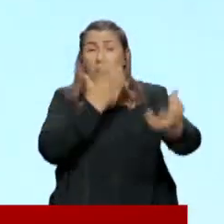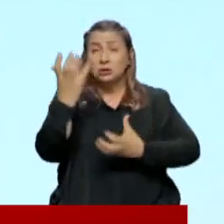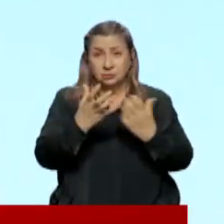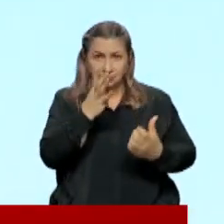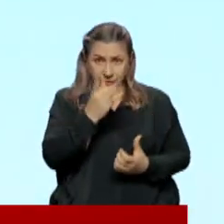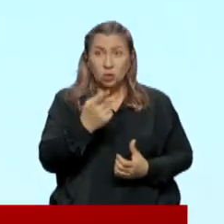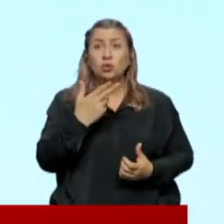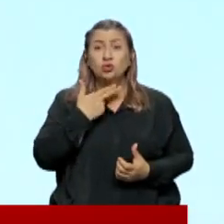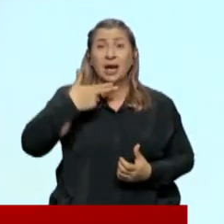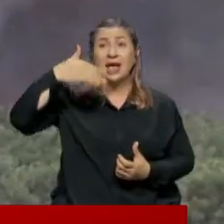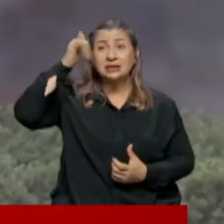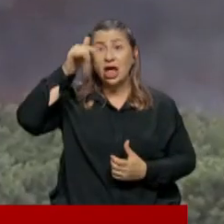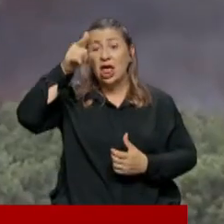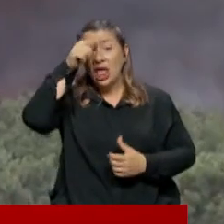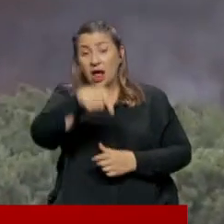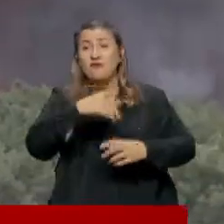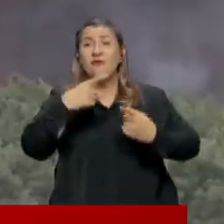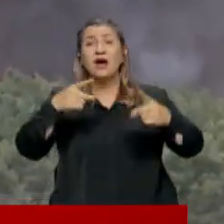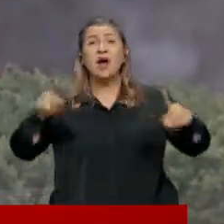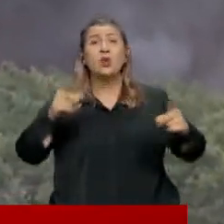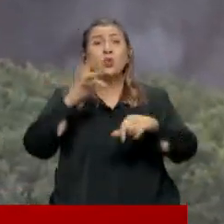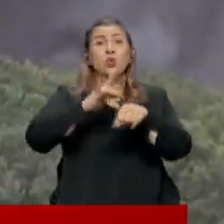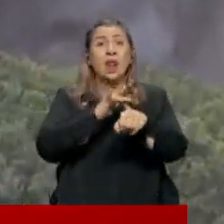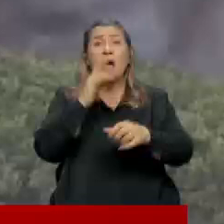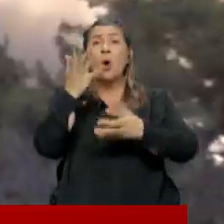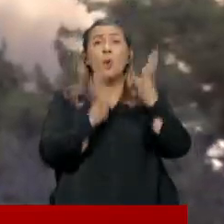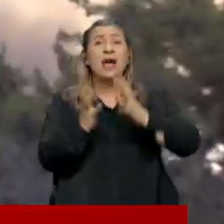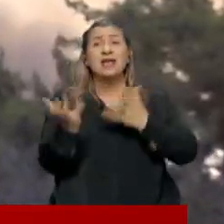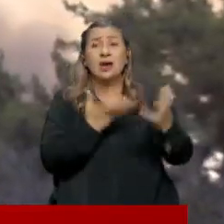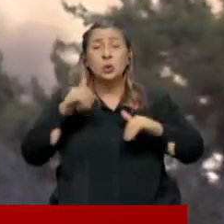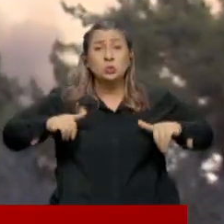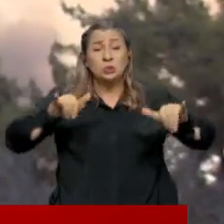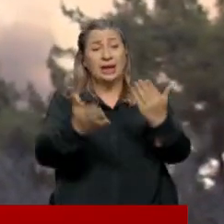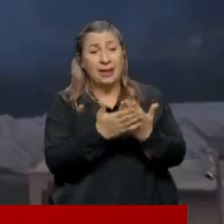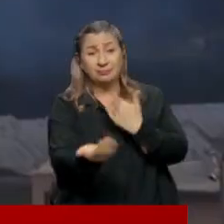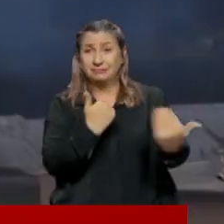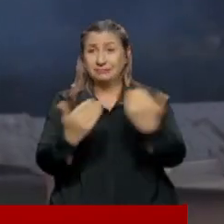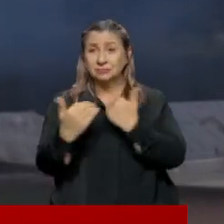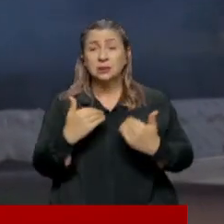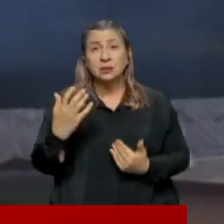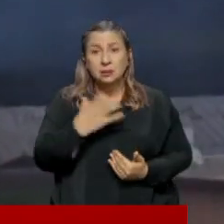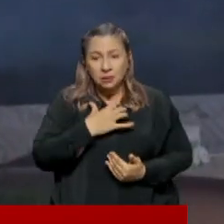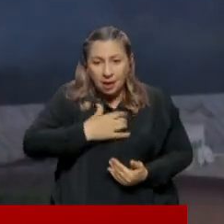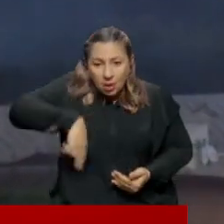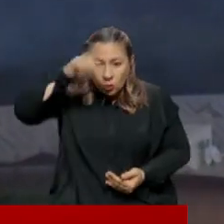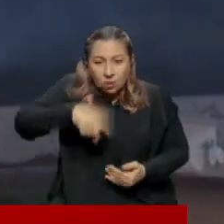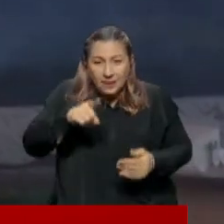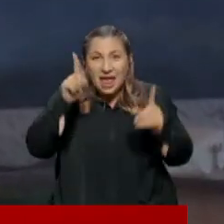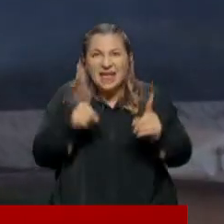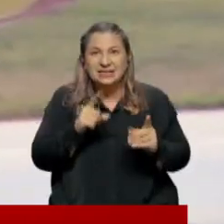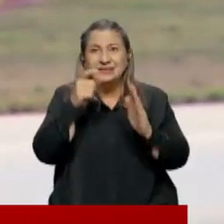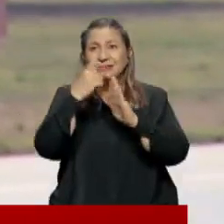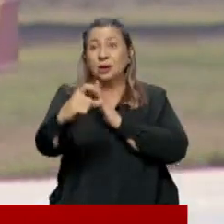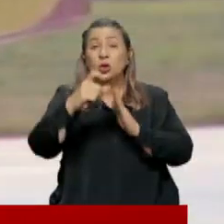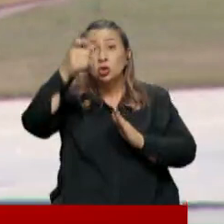yükselirken Rusya'dan İspanya'ya, İran'a kadar farklı ülkelerden orman yangınlarına müdahale için yardım gelirken gündemin ilk sırasındaydı